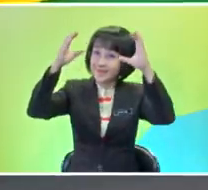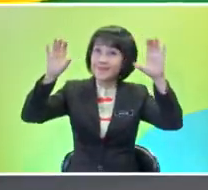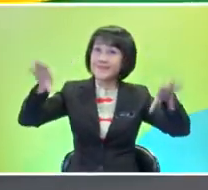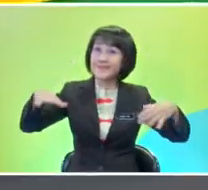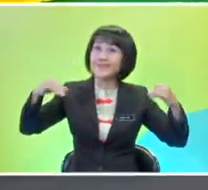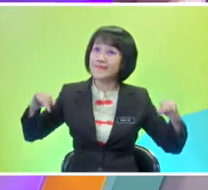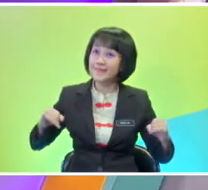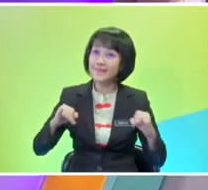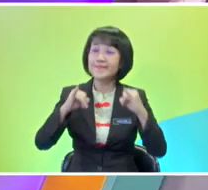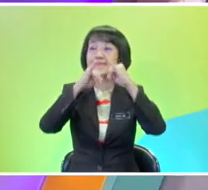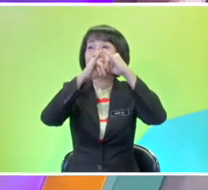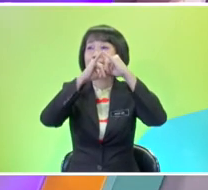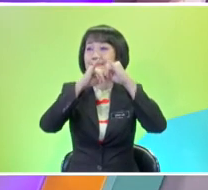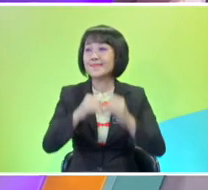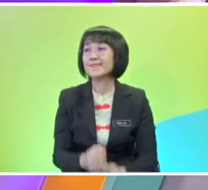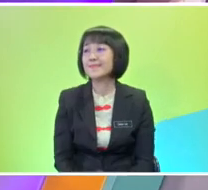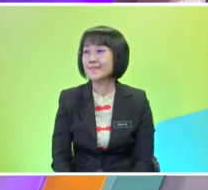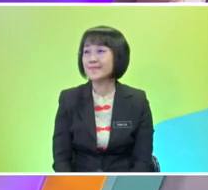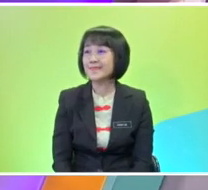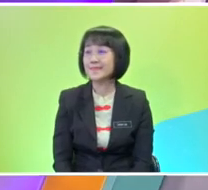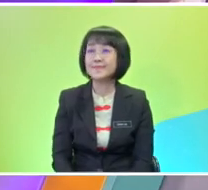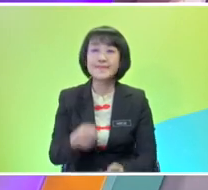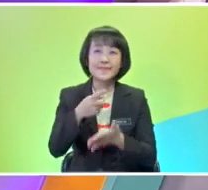apapun bentuk acuan kemudian